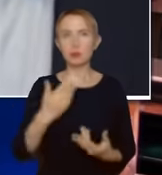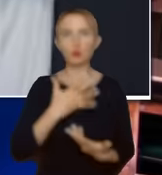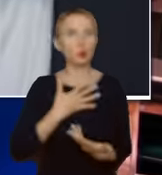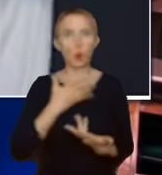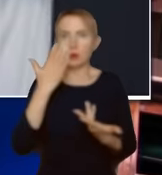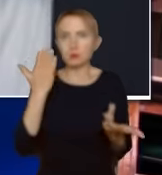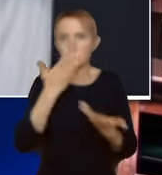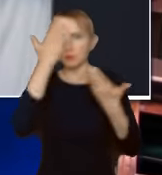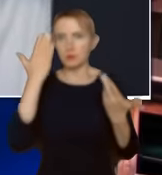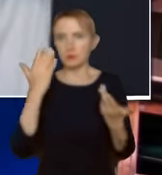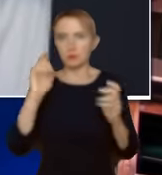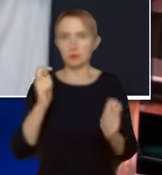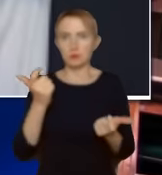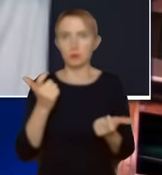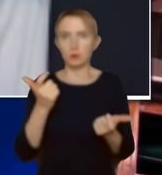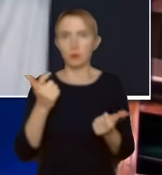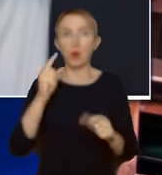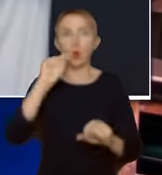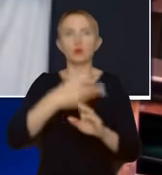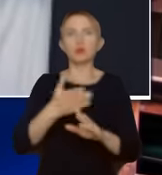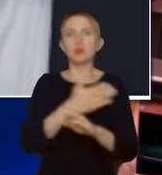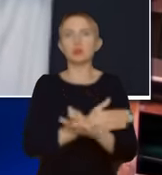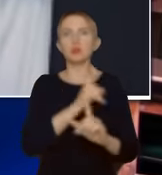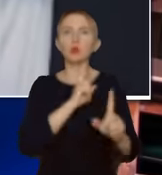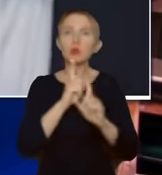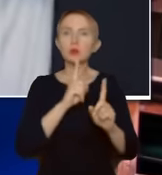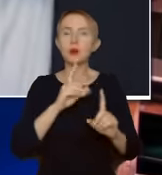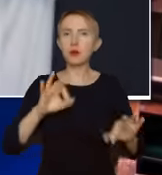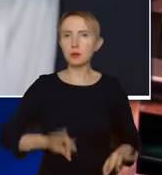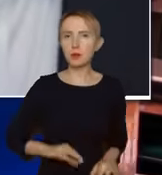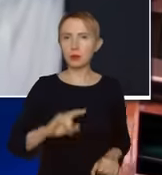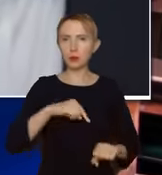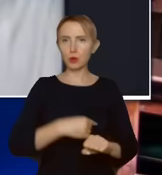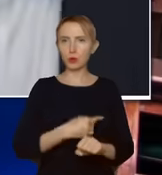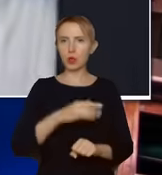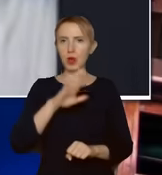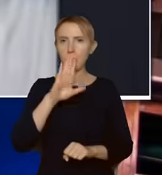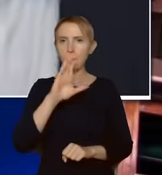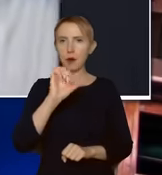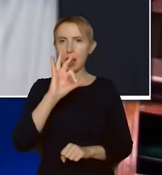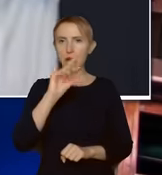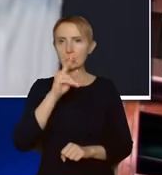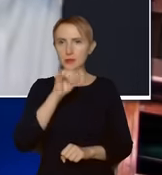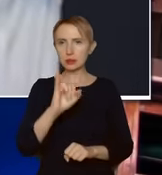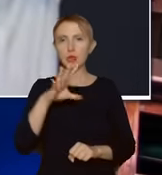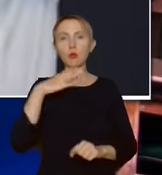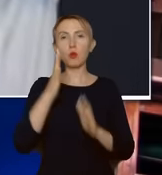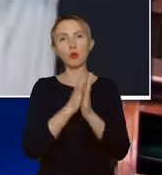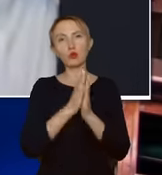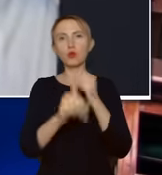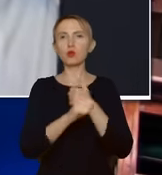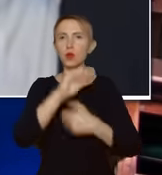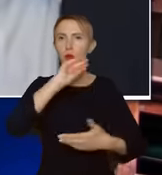sytuacji. Przecież dosłownie godzinę temu pewno rozmawiał z panem prokuratorem Barskim i prosił go o podpisanie